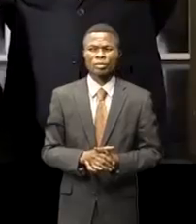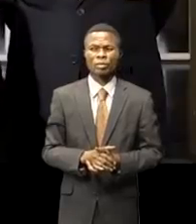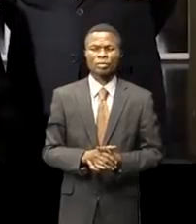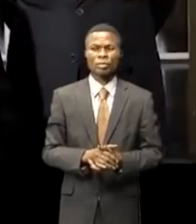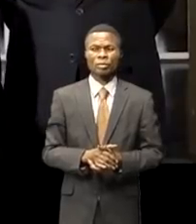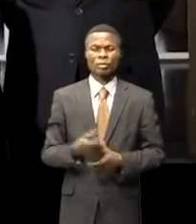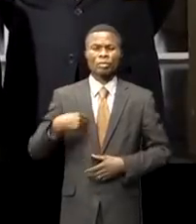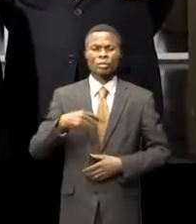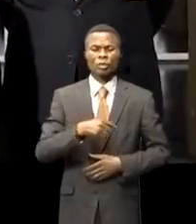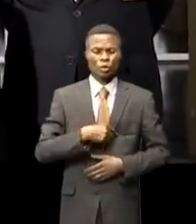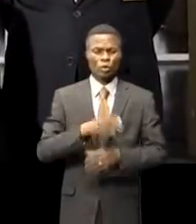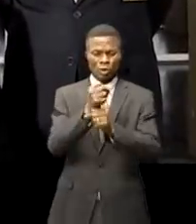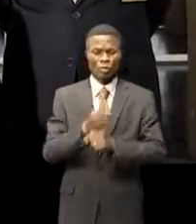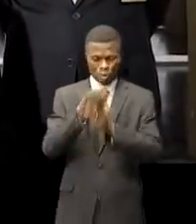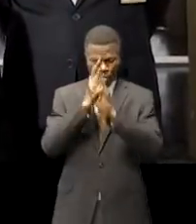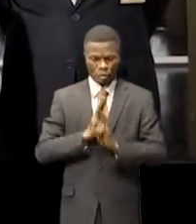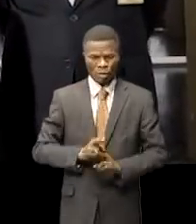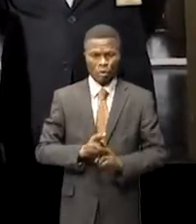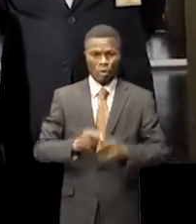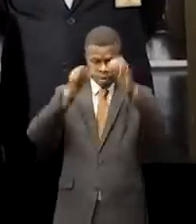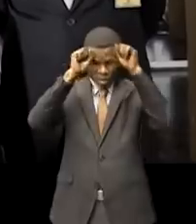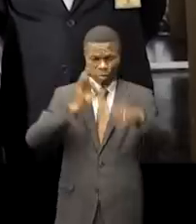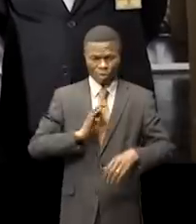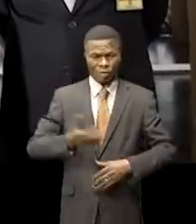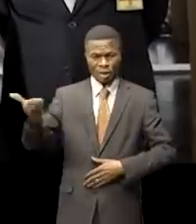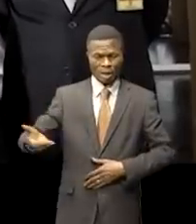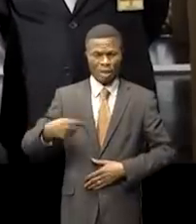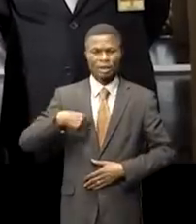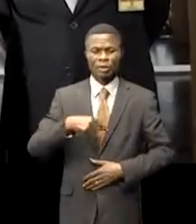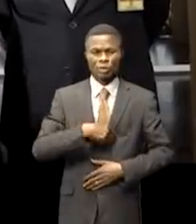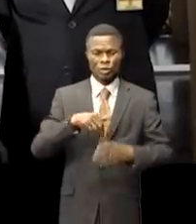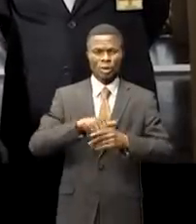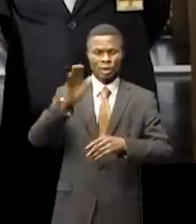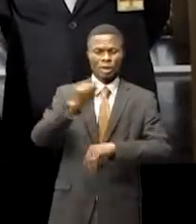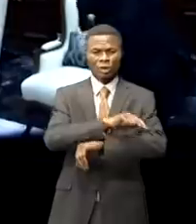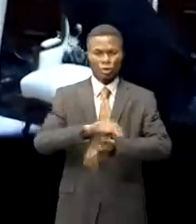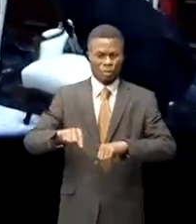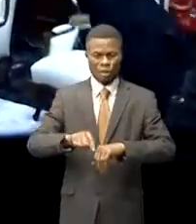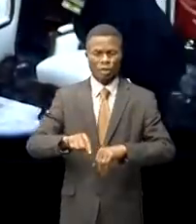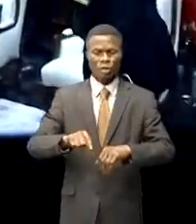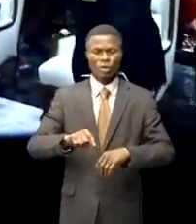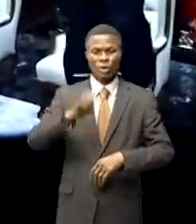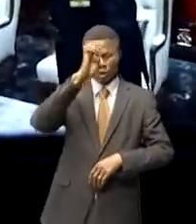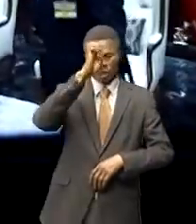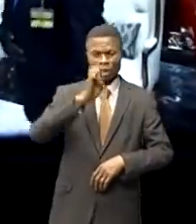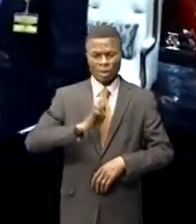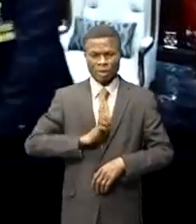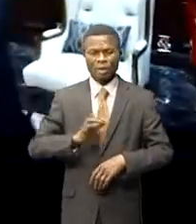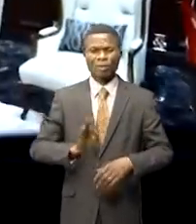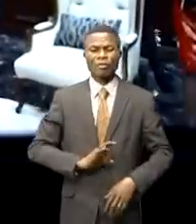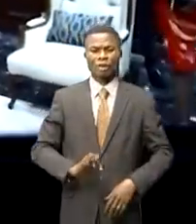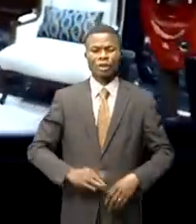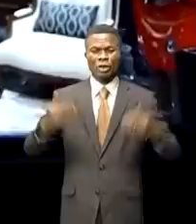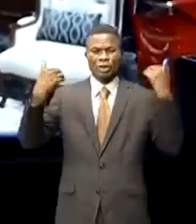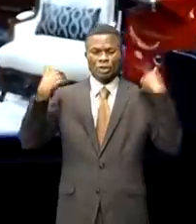en somme au no less été réussi aujourd'hui à cela ce monsieur dans la tribune que le chef